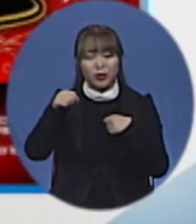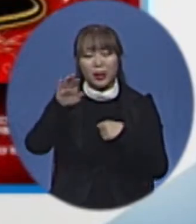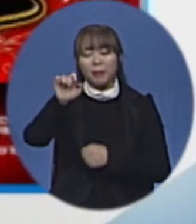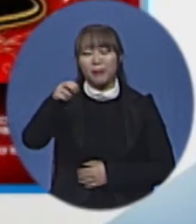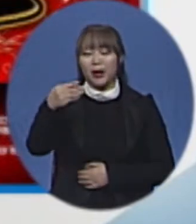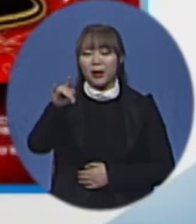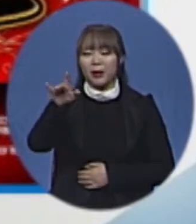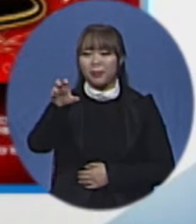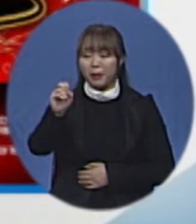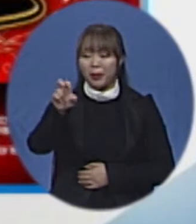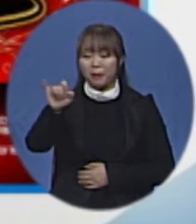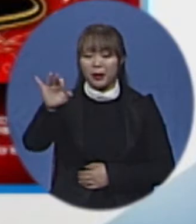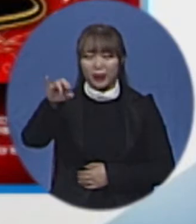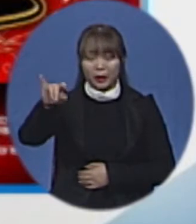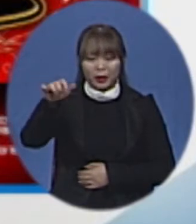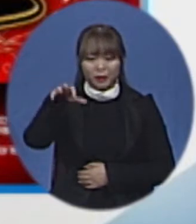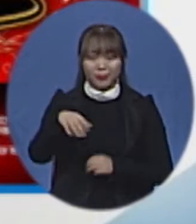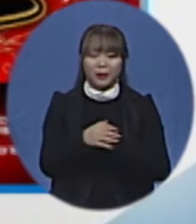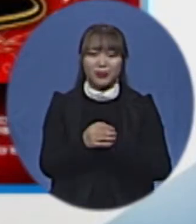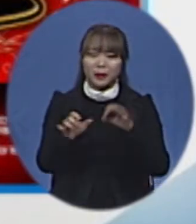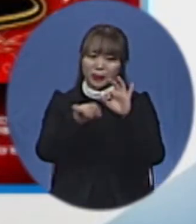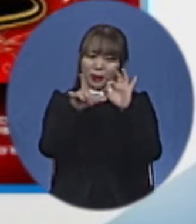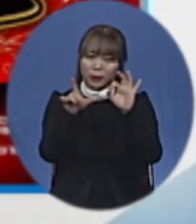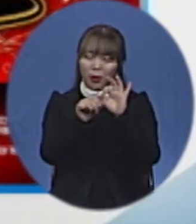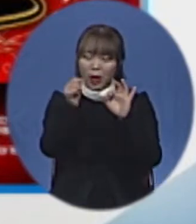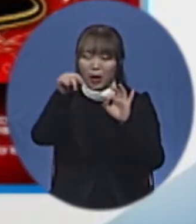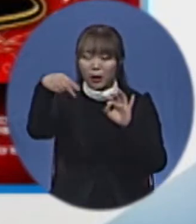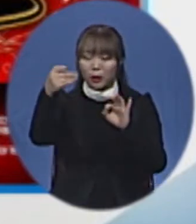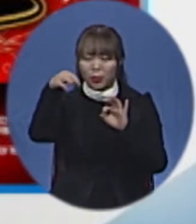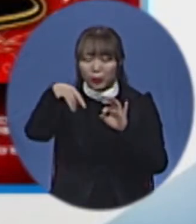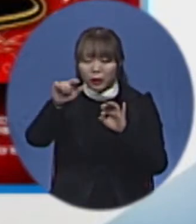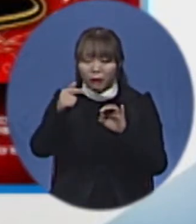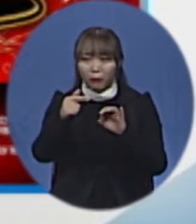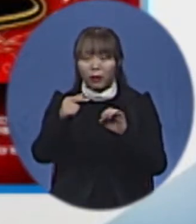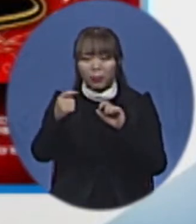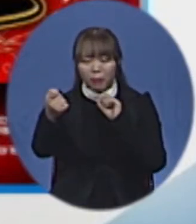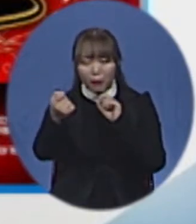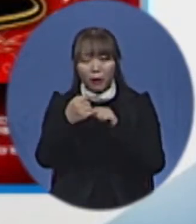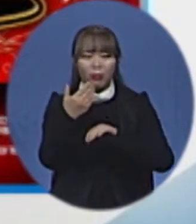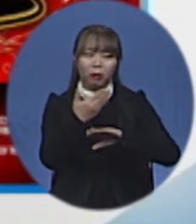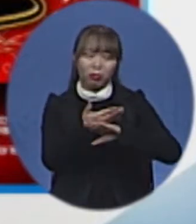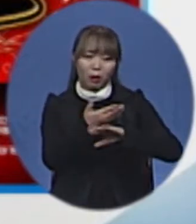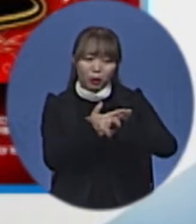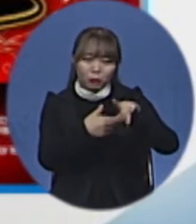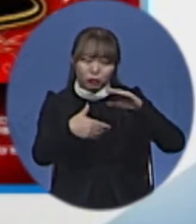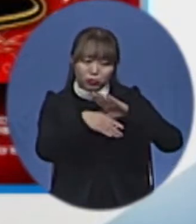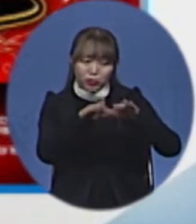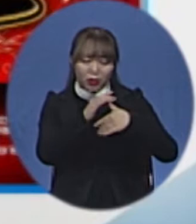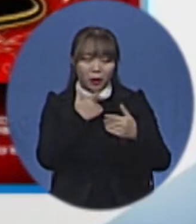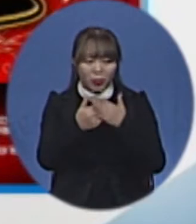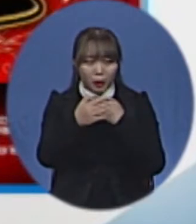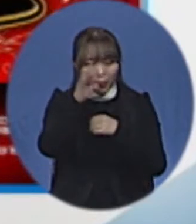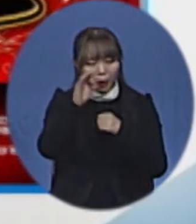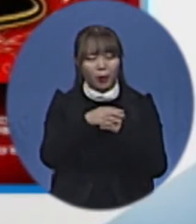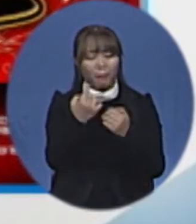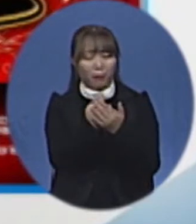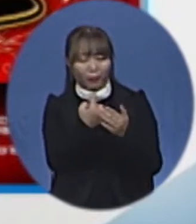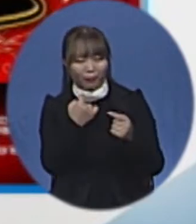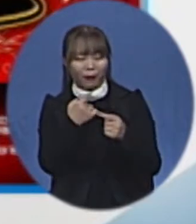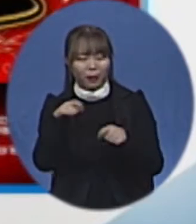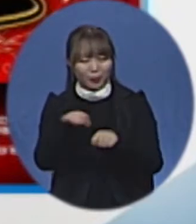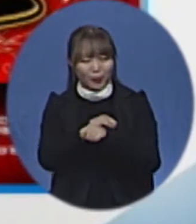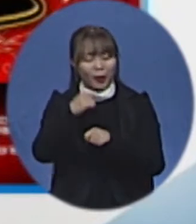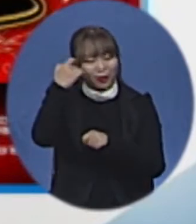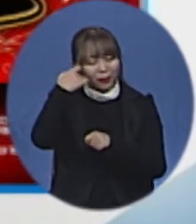됩니다. 10월 할로윈데이의 분위기를 만끽하고 접해보지 못했던 다른 문화를 경험하며 일탈감과 색다른